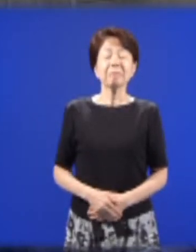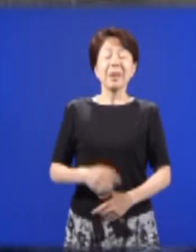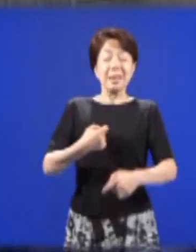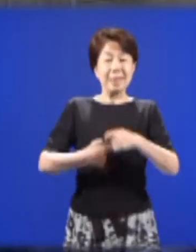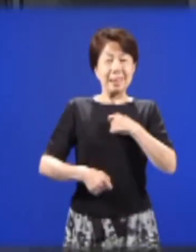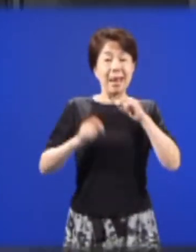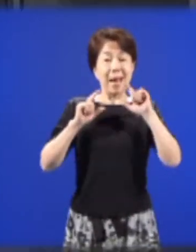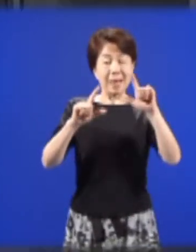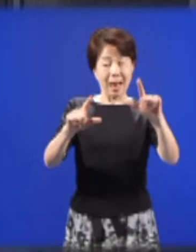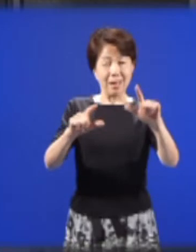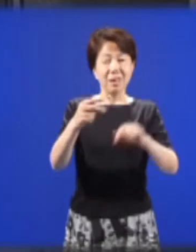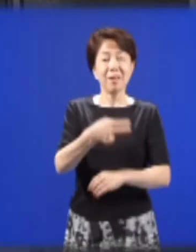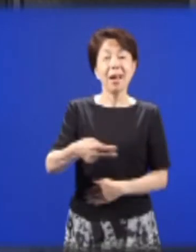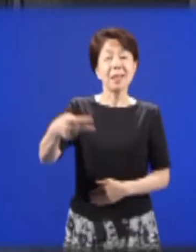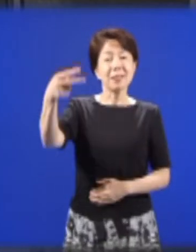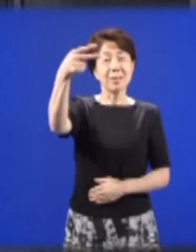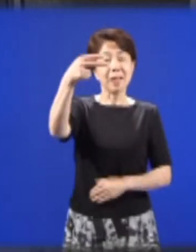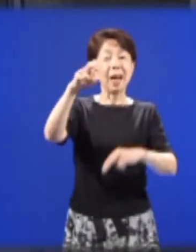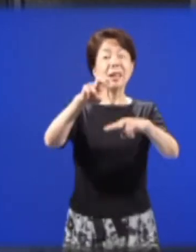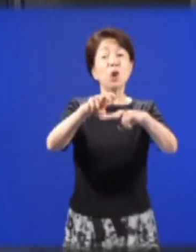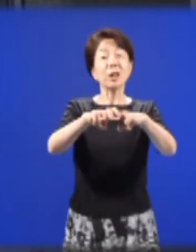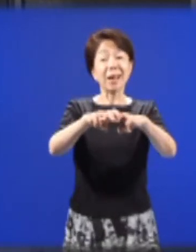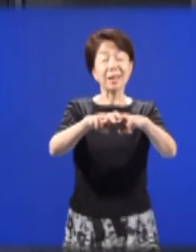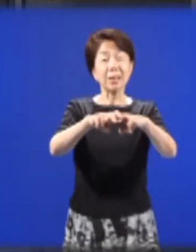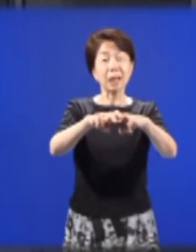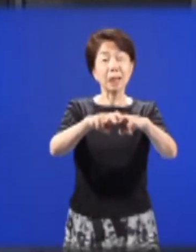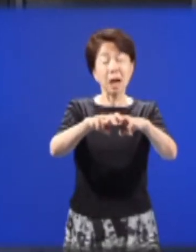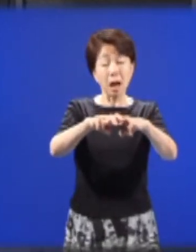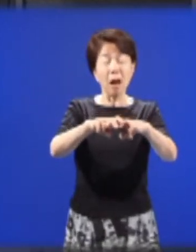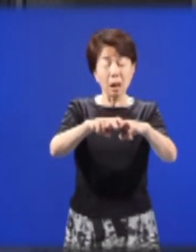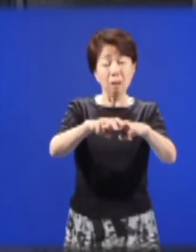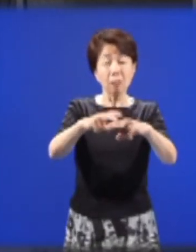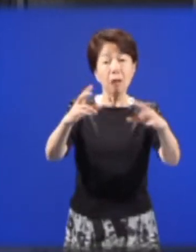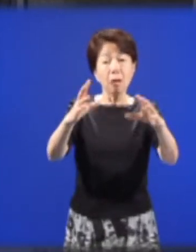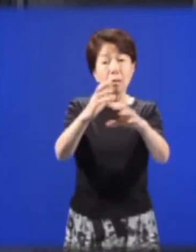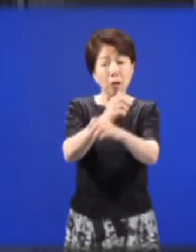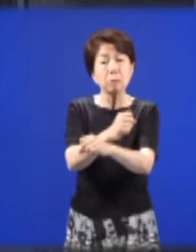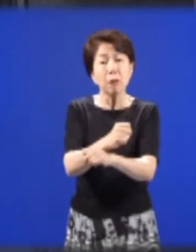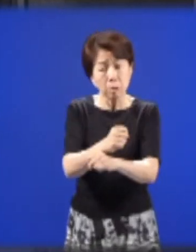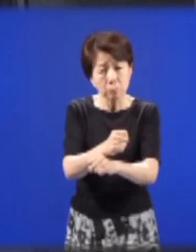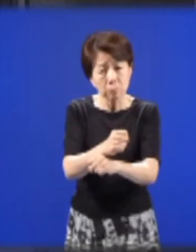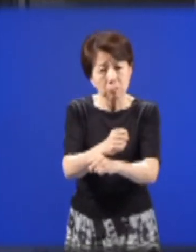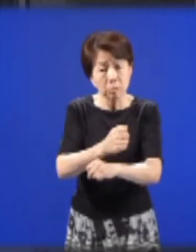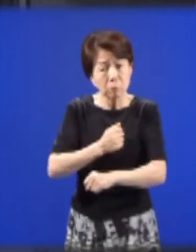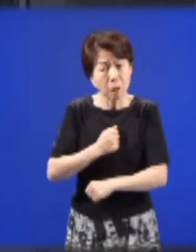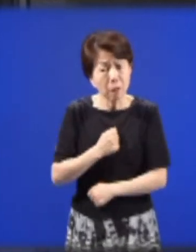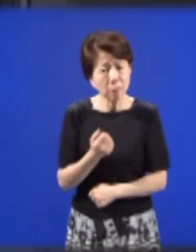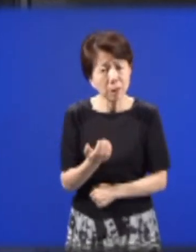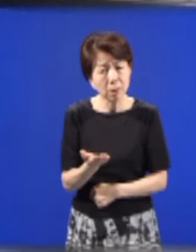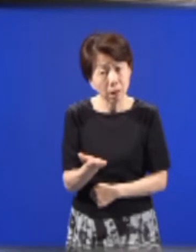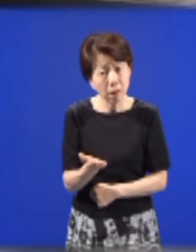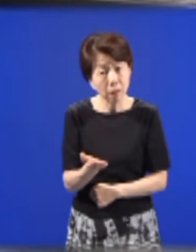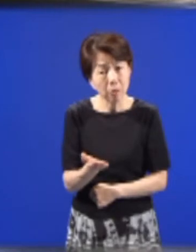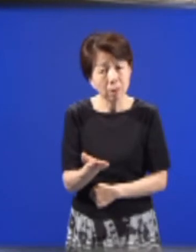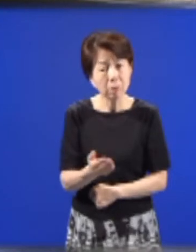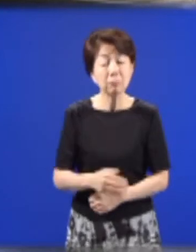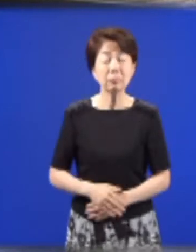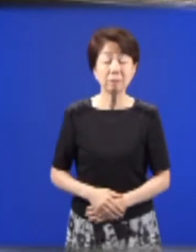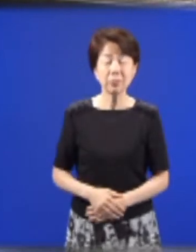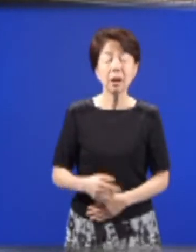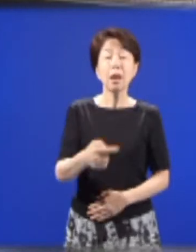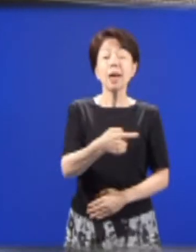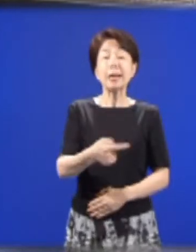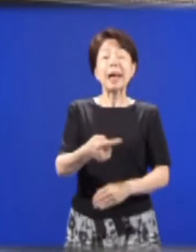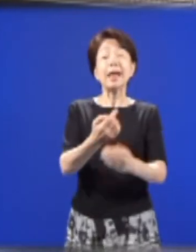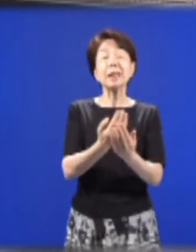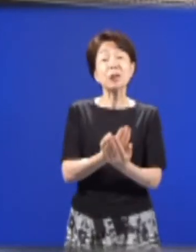正解は2階の客席部分がなくなっているでした。わかりました。